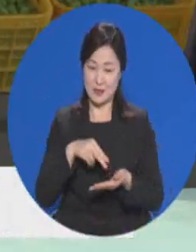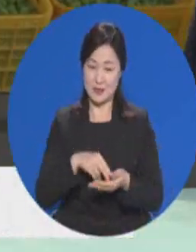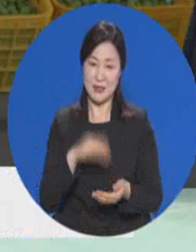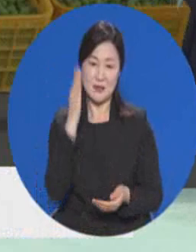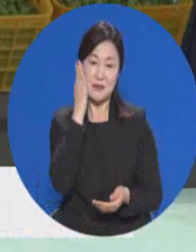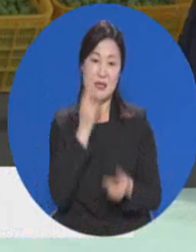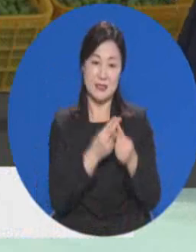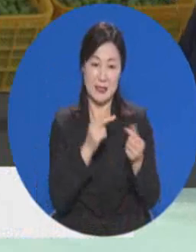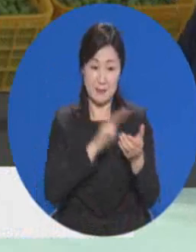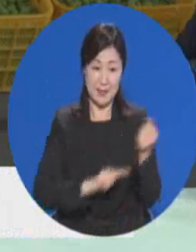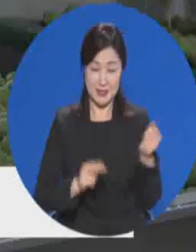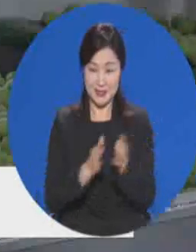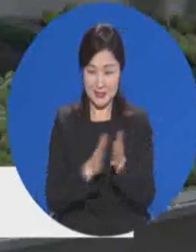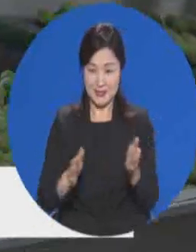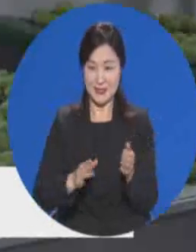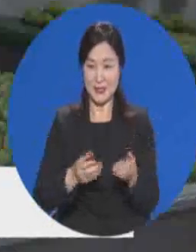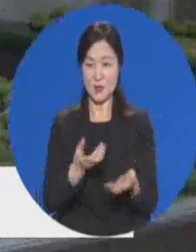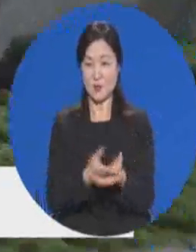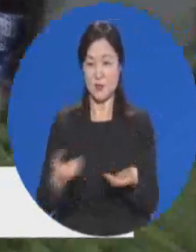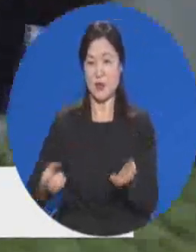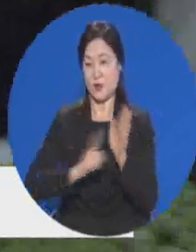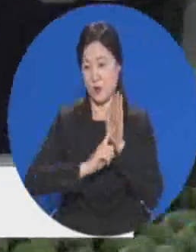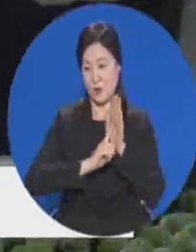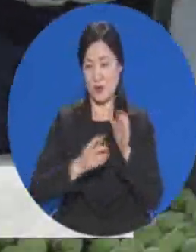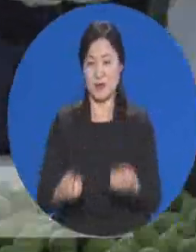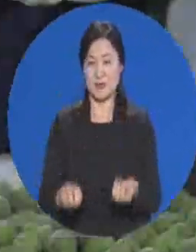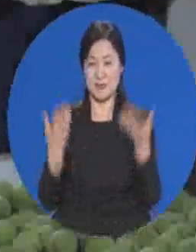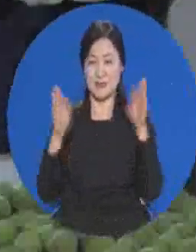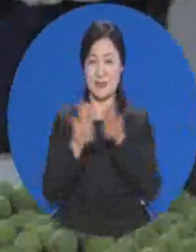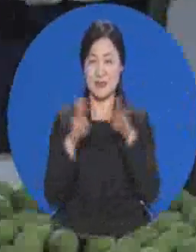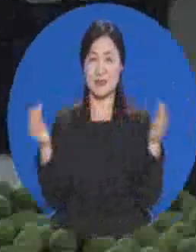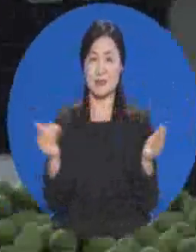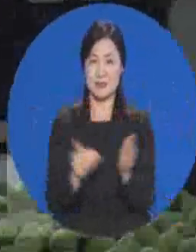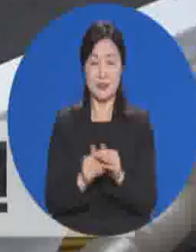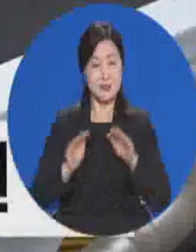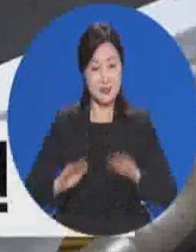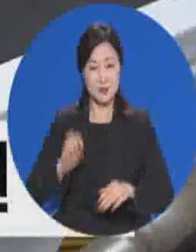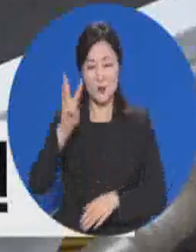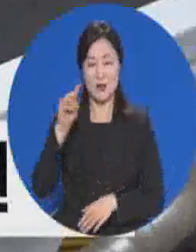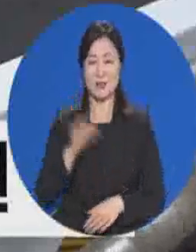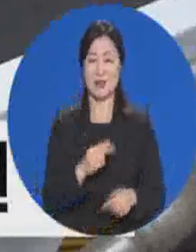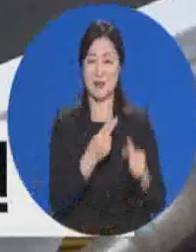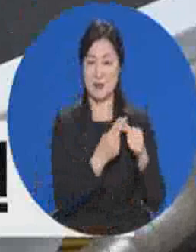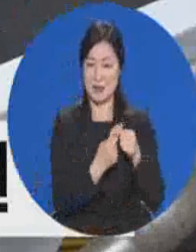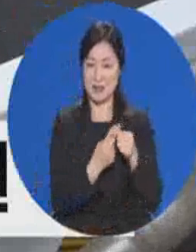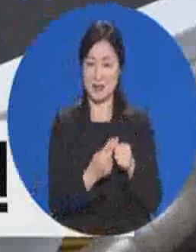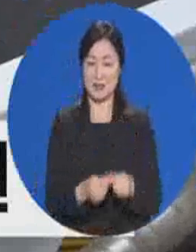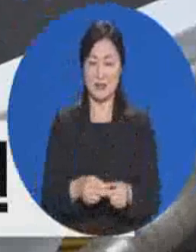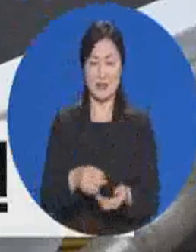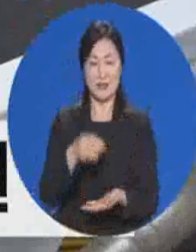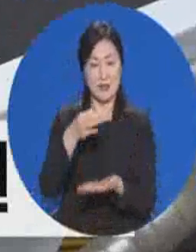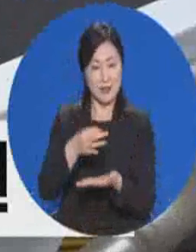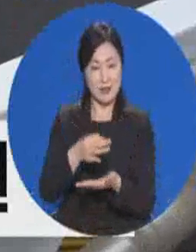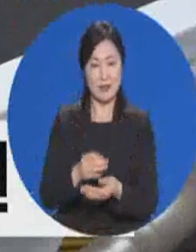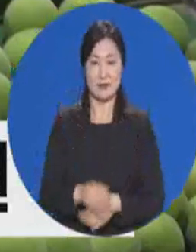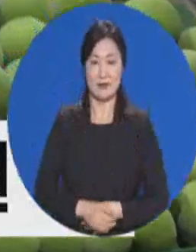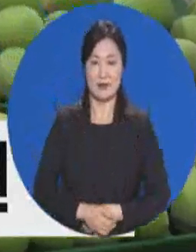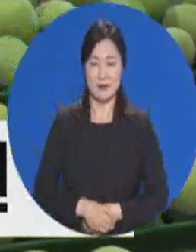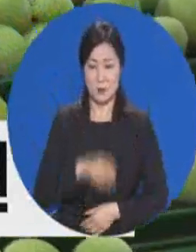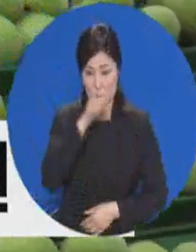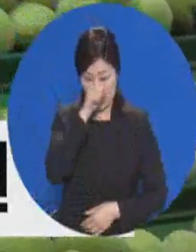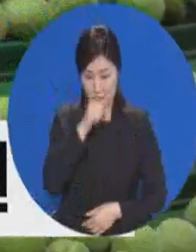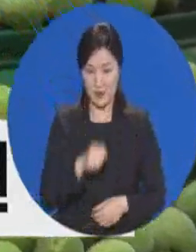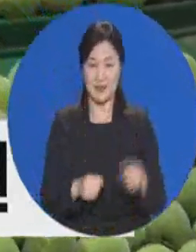출하와 유통의 시작을 날리는 출하식이 열렸습니다. 현재 광양 매실은 출하 초기 가격이 상품 기준